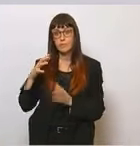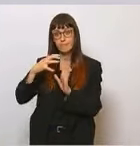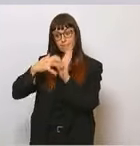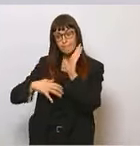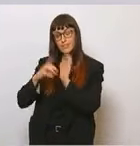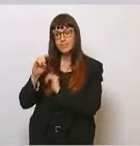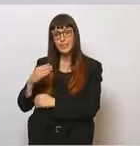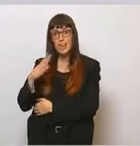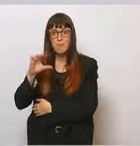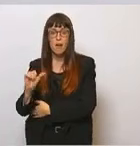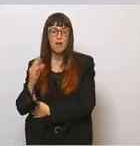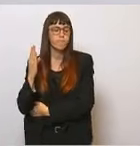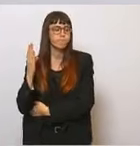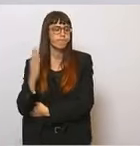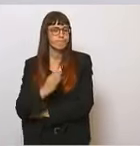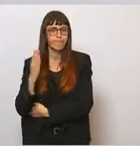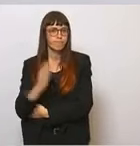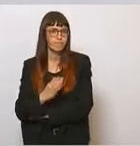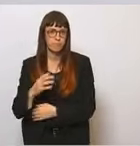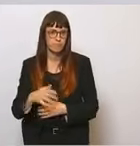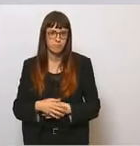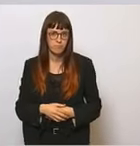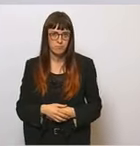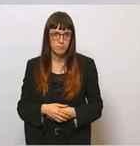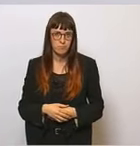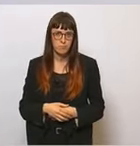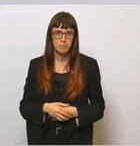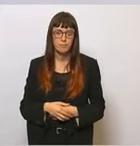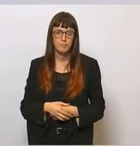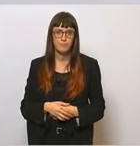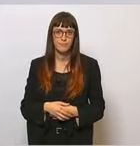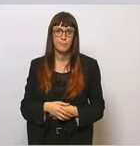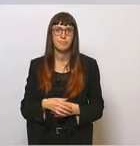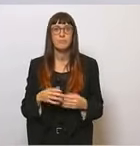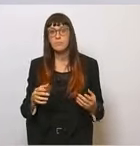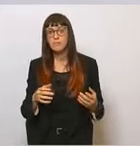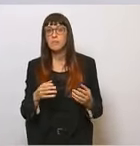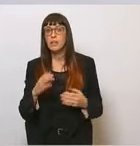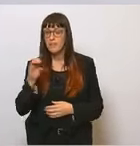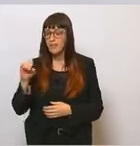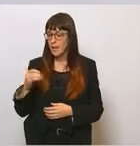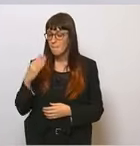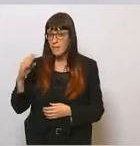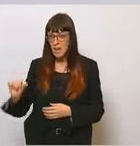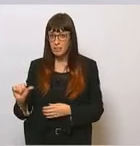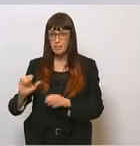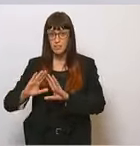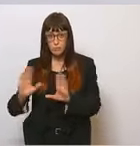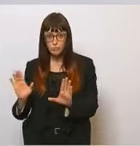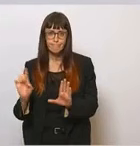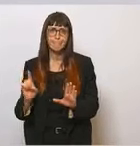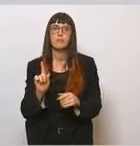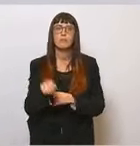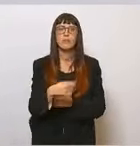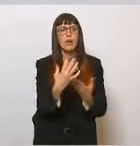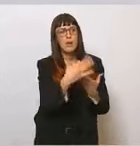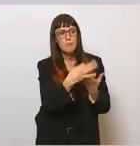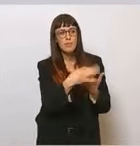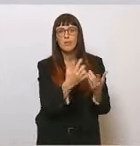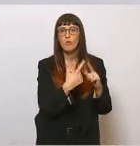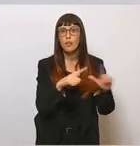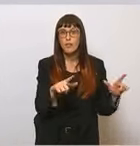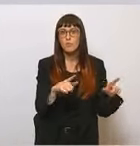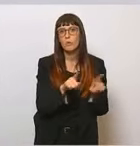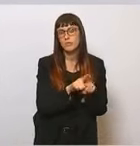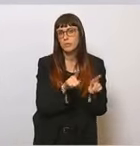est nécessaire, mais aussi la législation sur les applications ouvertes aux États-Unis. Sans changement